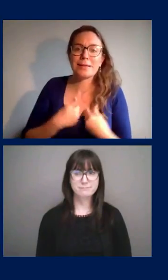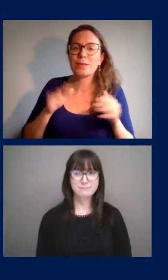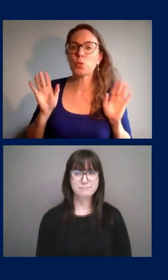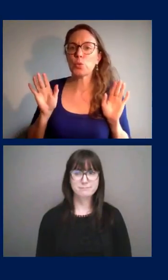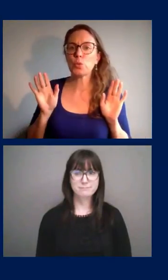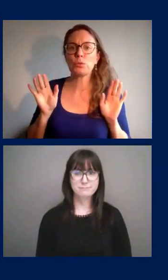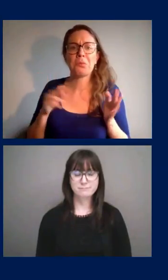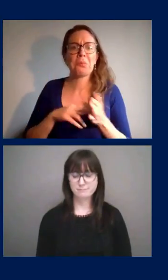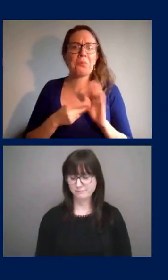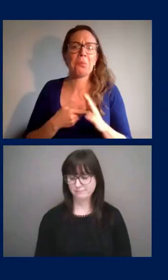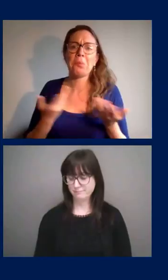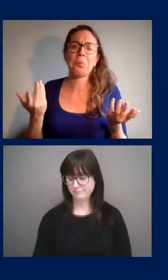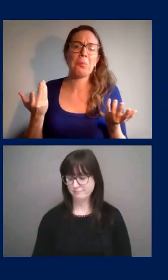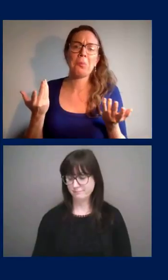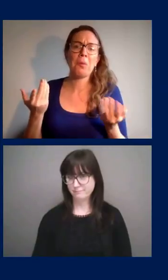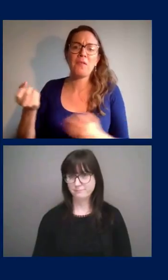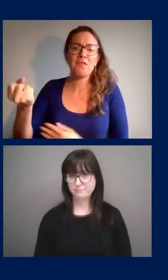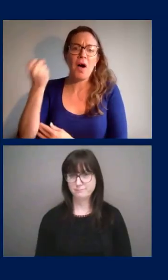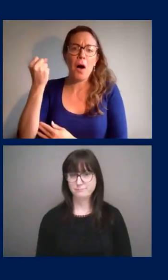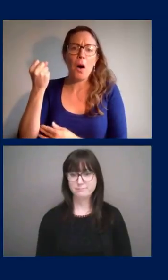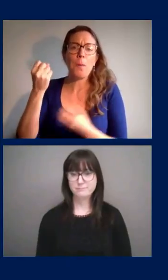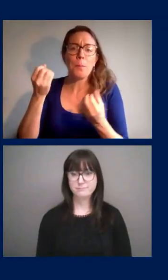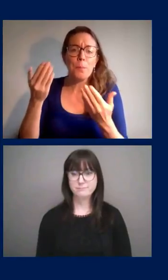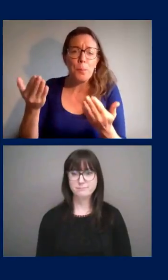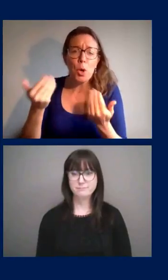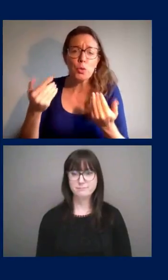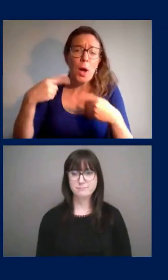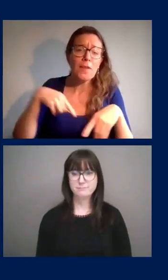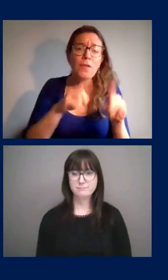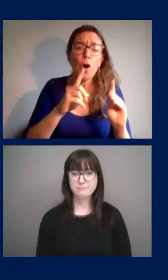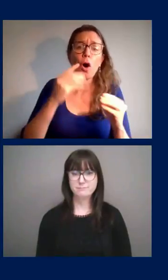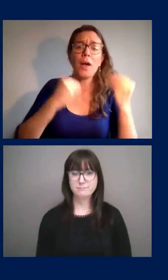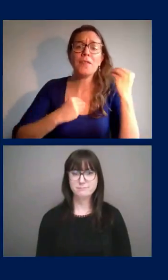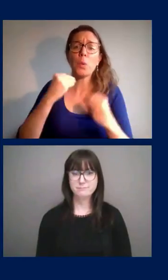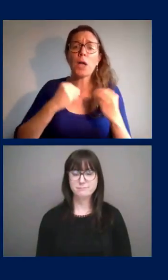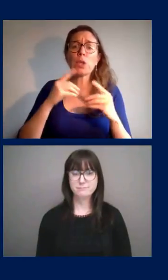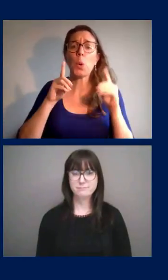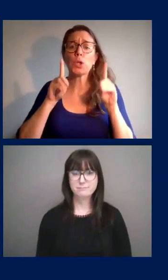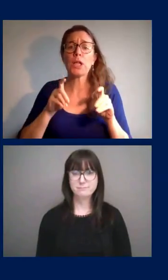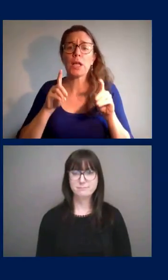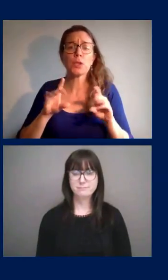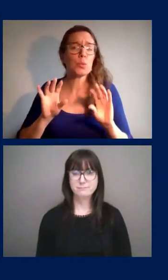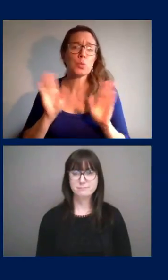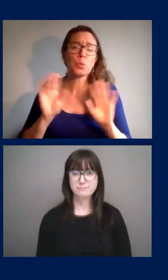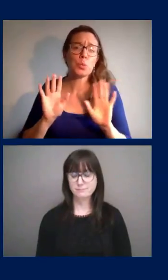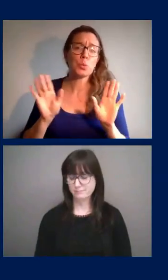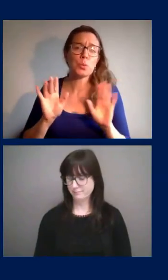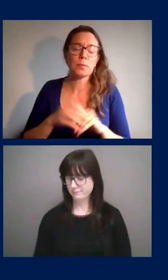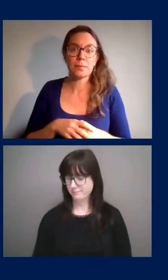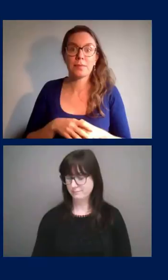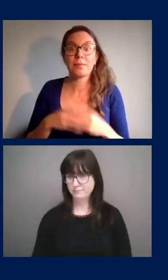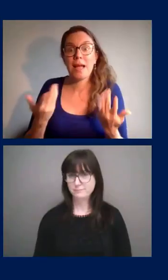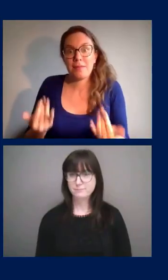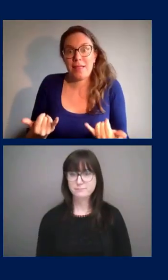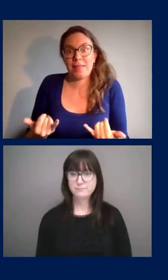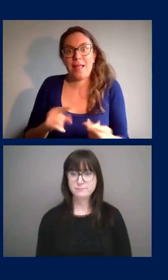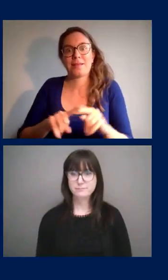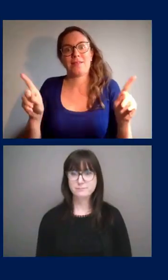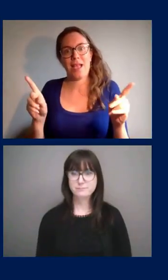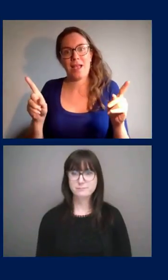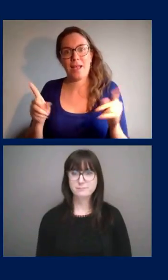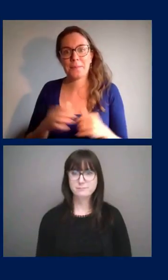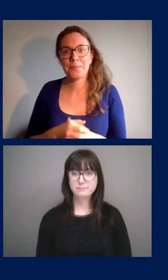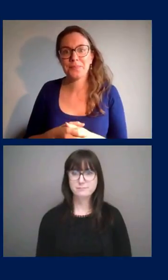d'aller faire une évaluation alors ça c'est différent aussi et